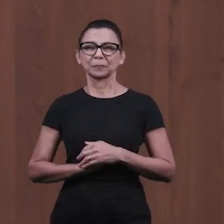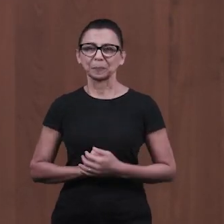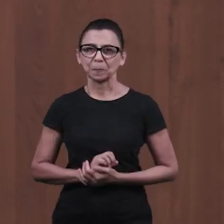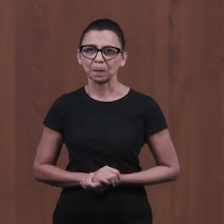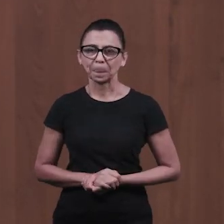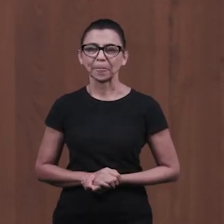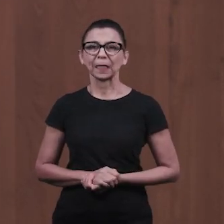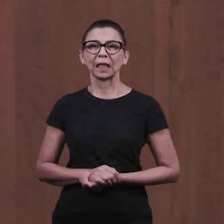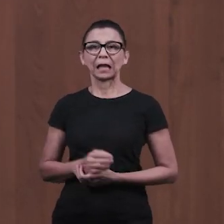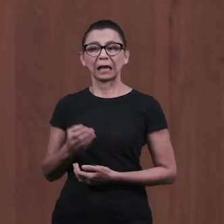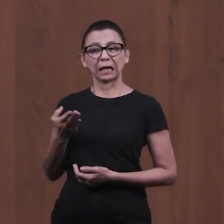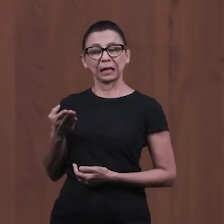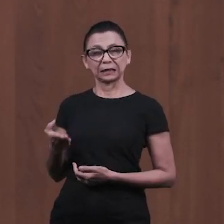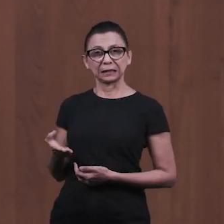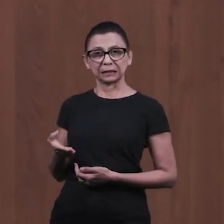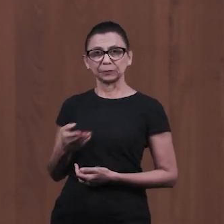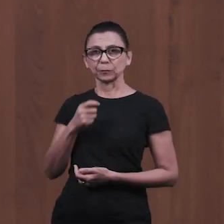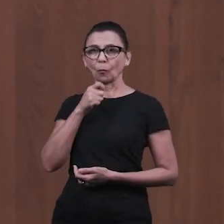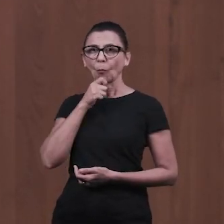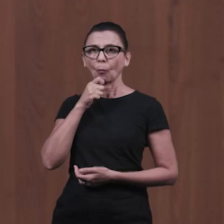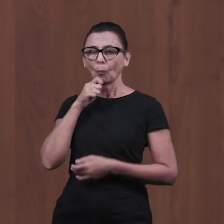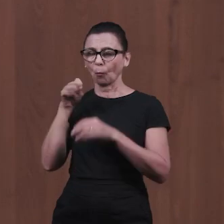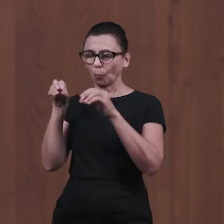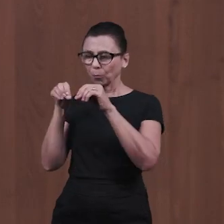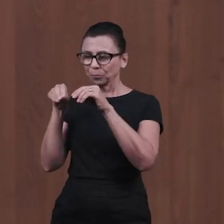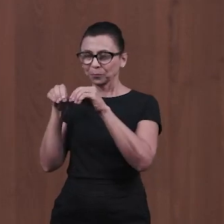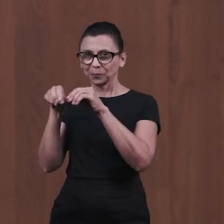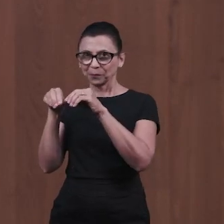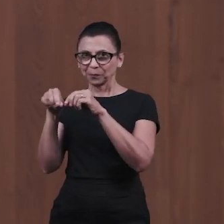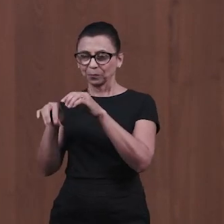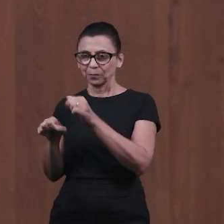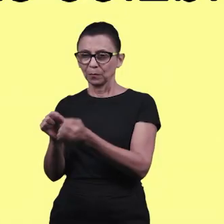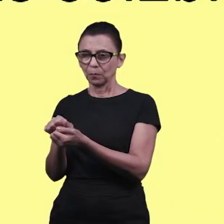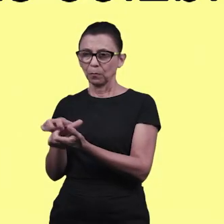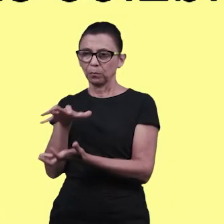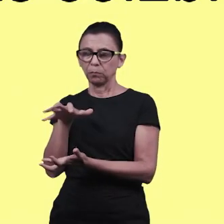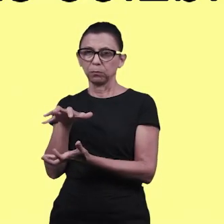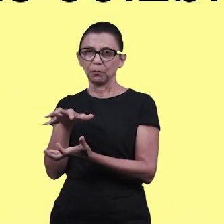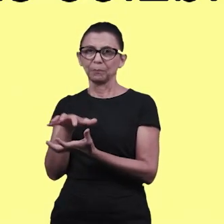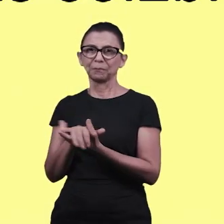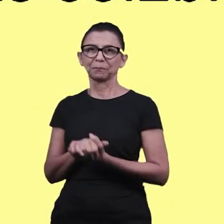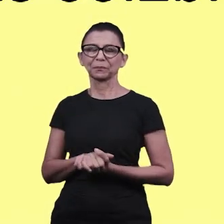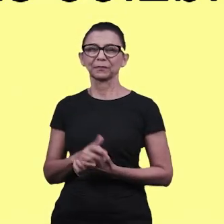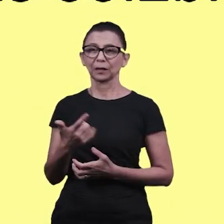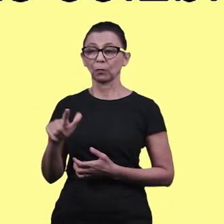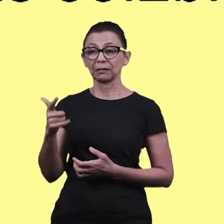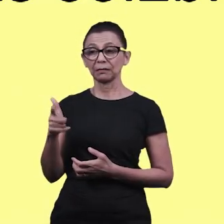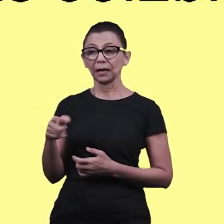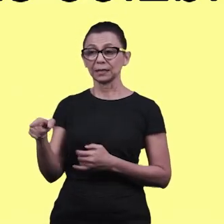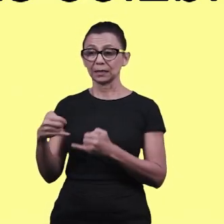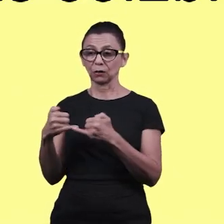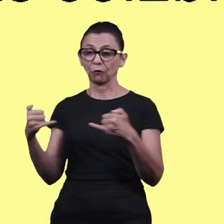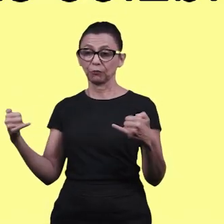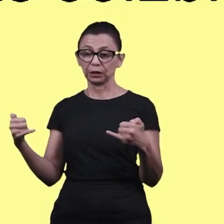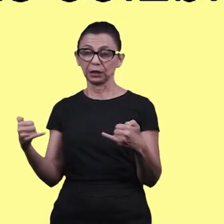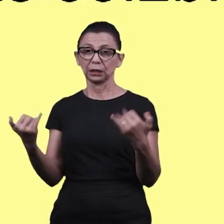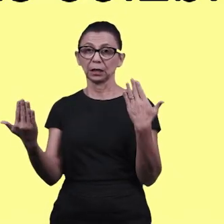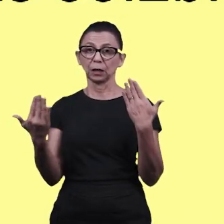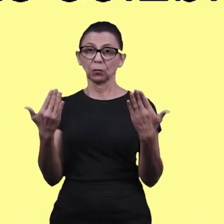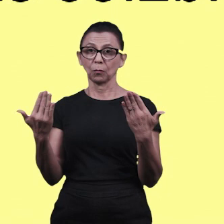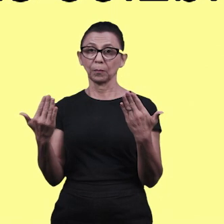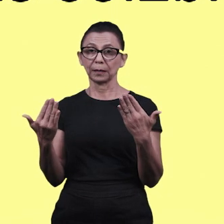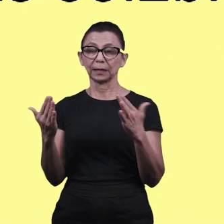Le pain sans ferment est pour nous la figure du Seigneur Jésus. Le prophète Isaïe a dit que Jésus n'avait